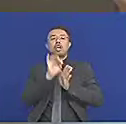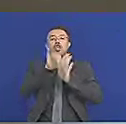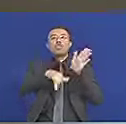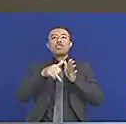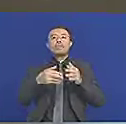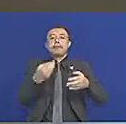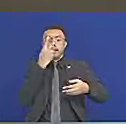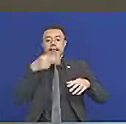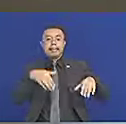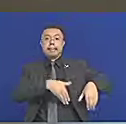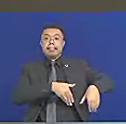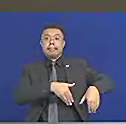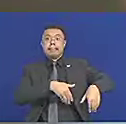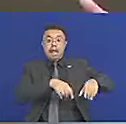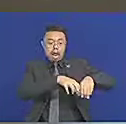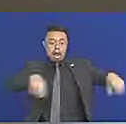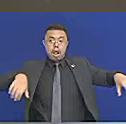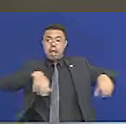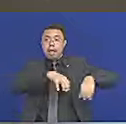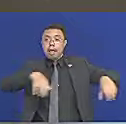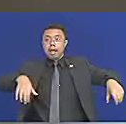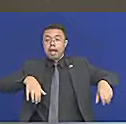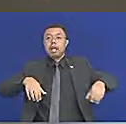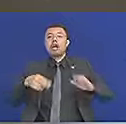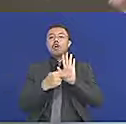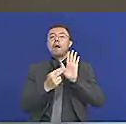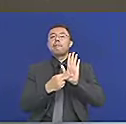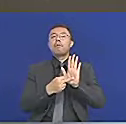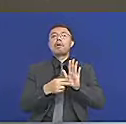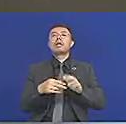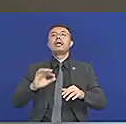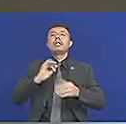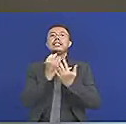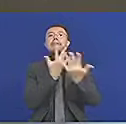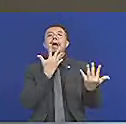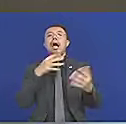nomor rekening. Di daerah jemaat gak punya ATM.